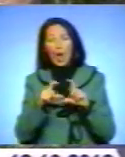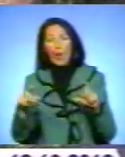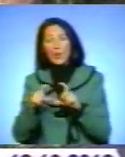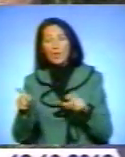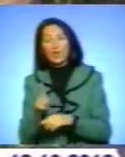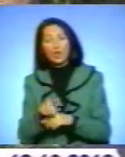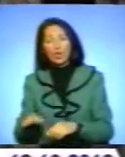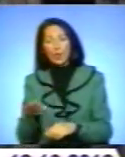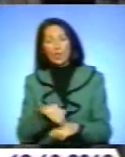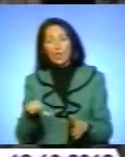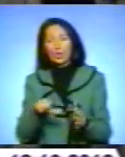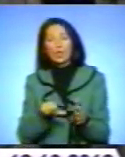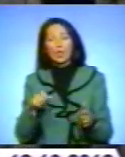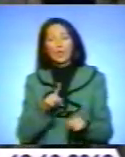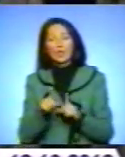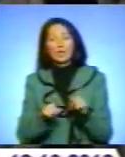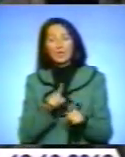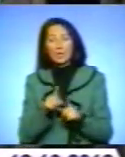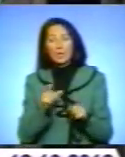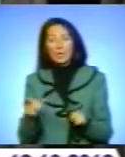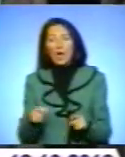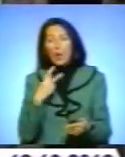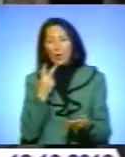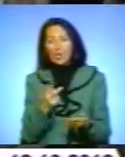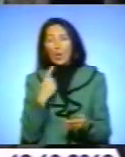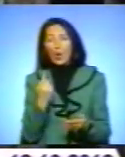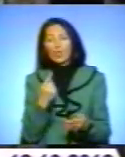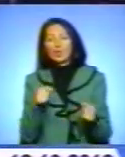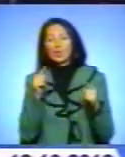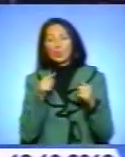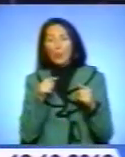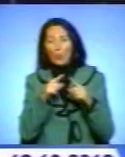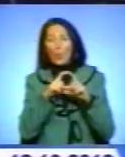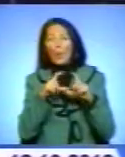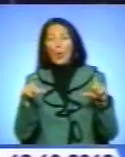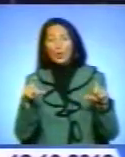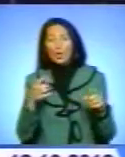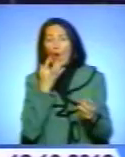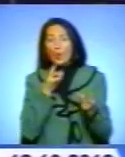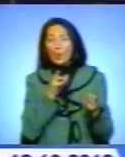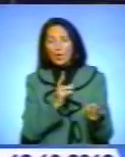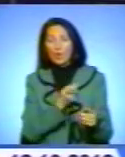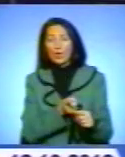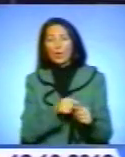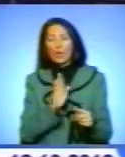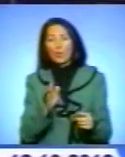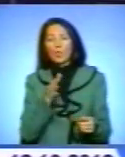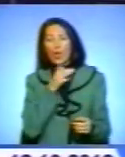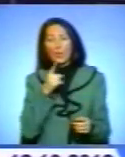Учасникам засідання продемонстрували один із пунктів обігріву, які розгорнуть у період низьких температур для